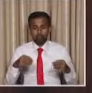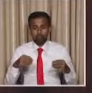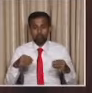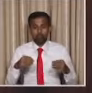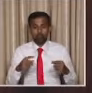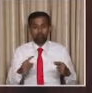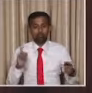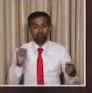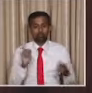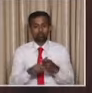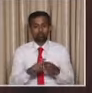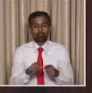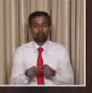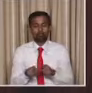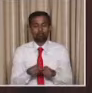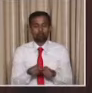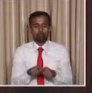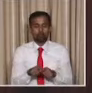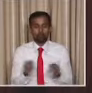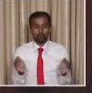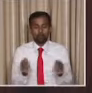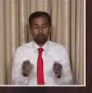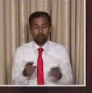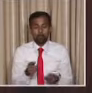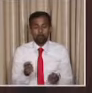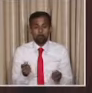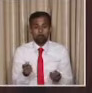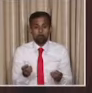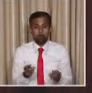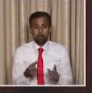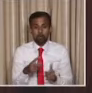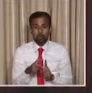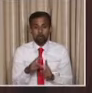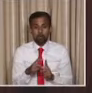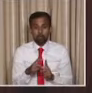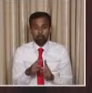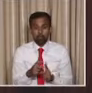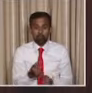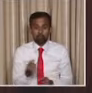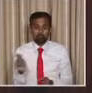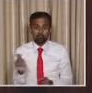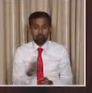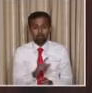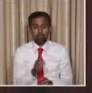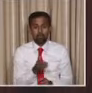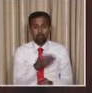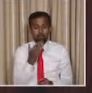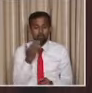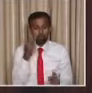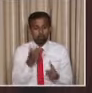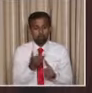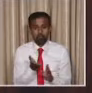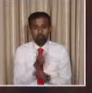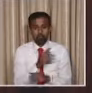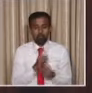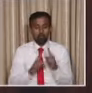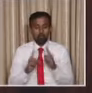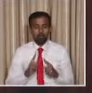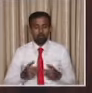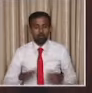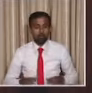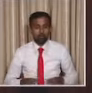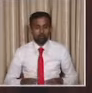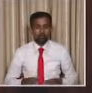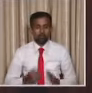යුද්ධයක්. මේ මේ මේ මේ සුළු ආපනයන භෝග මේවා ඩොලර් ගස්. මම මේ මේ මේ පිළිබඳ මම එදත් කතා කරා. මම